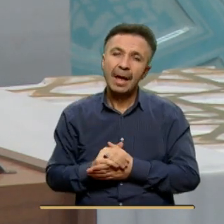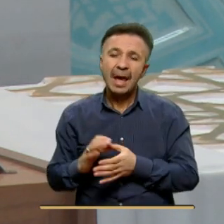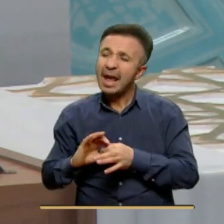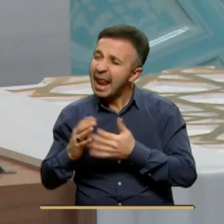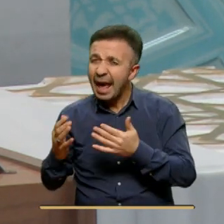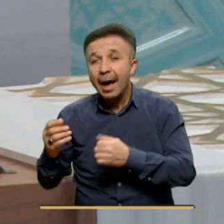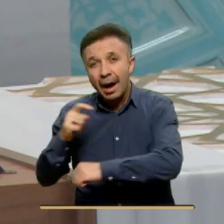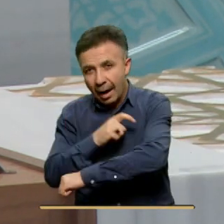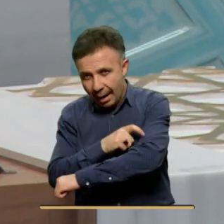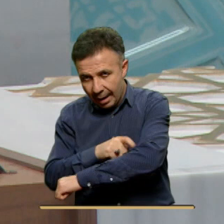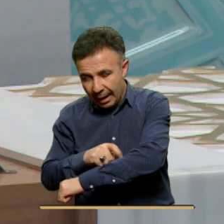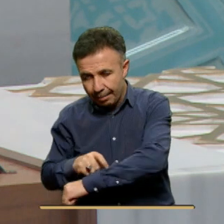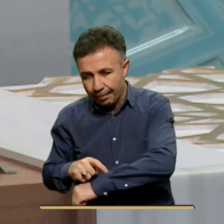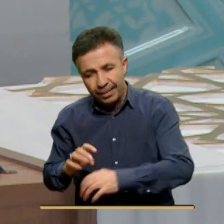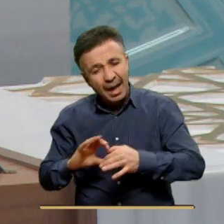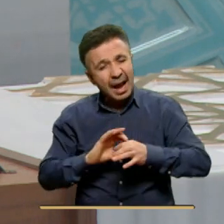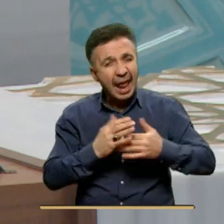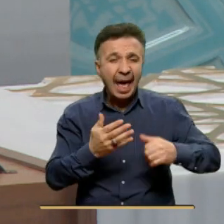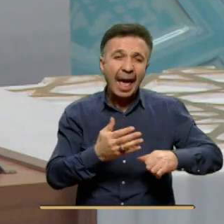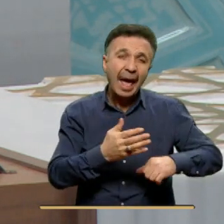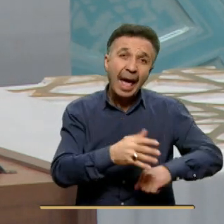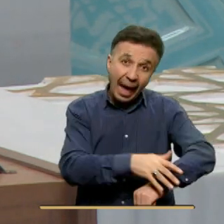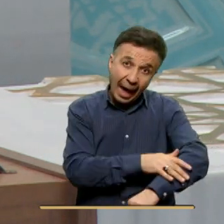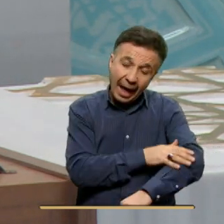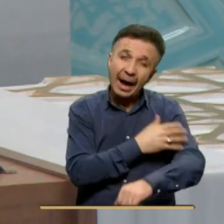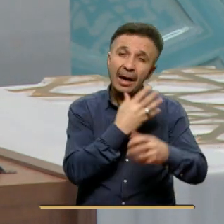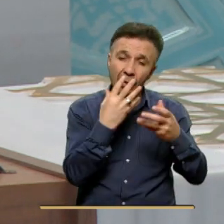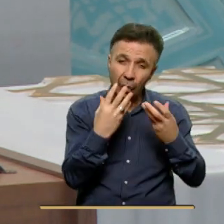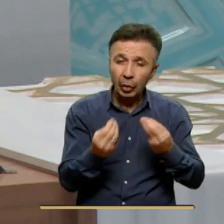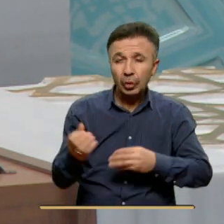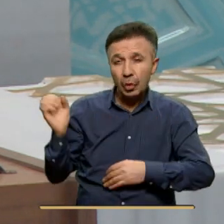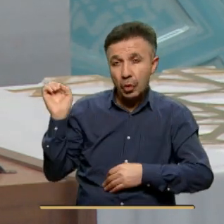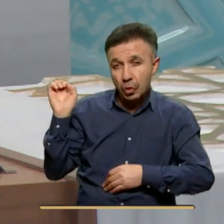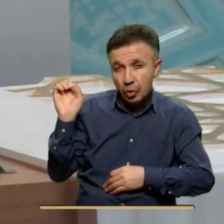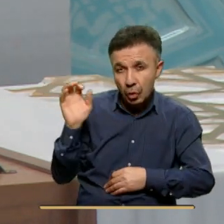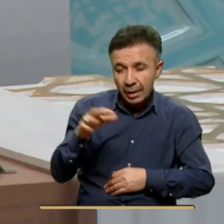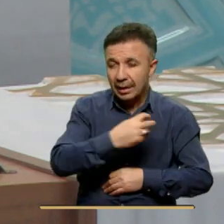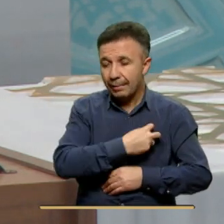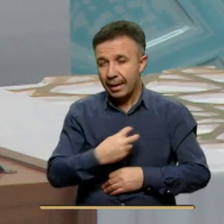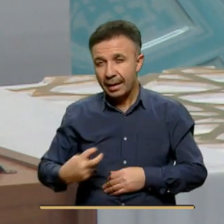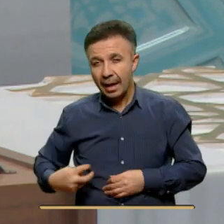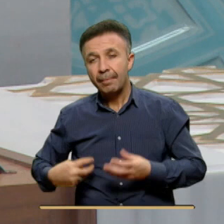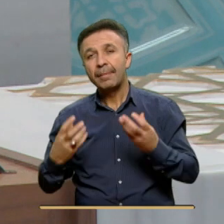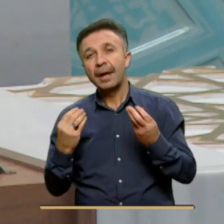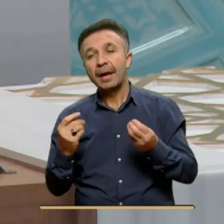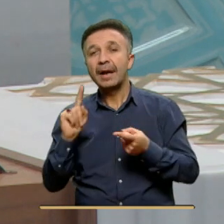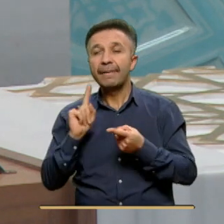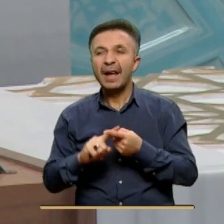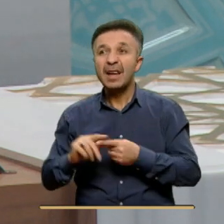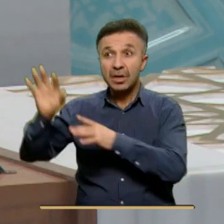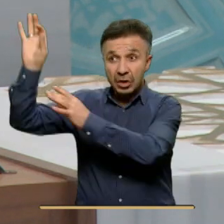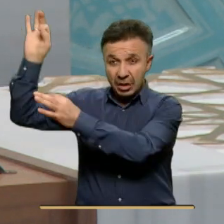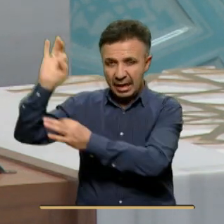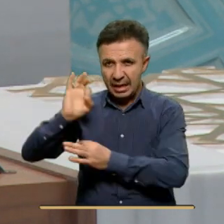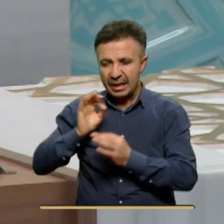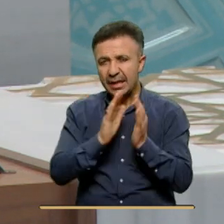haram, neyin helal olduğunu gönderdiği peygamberler ve indirdiği